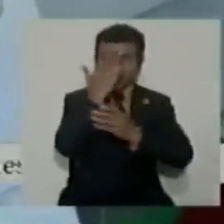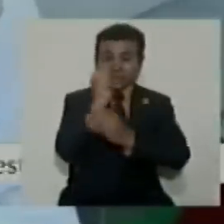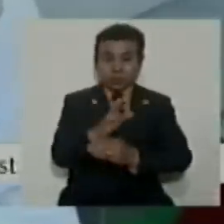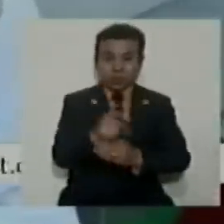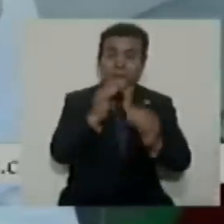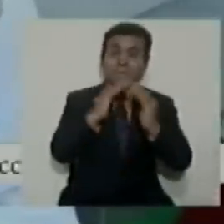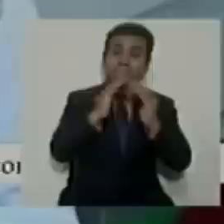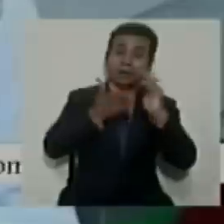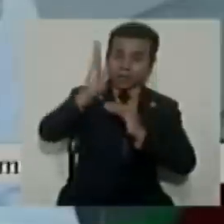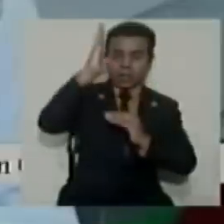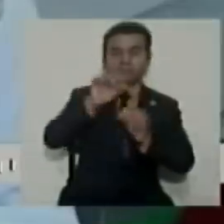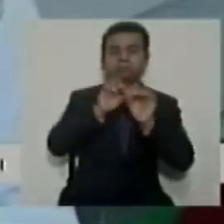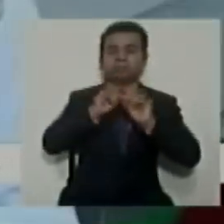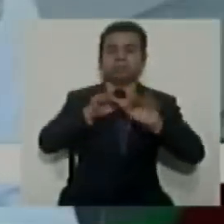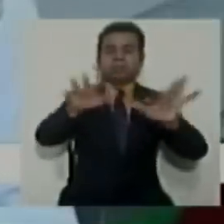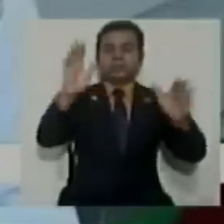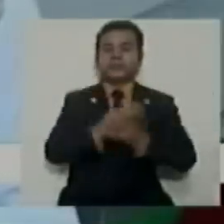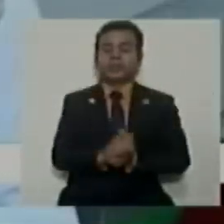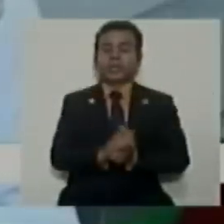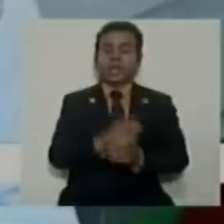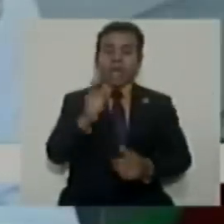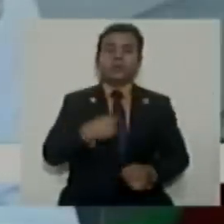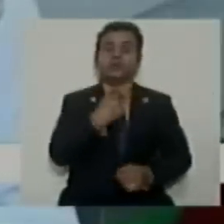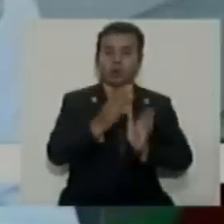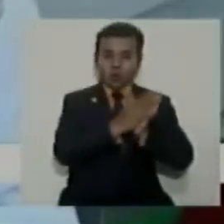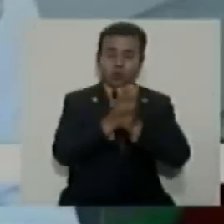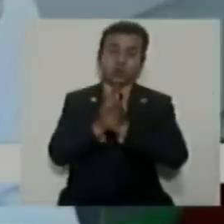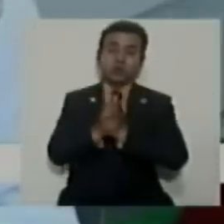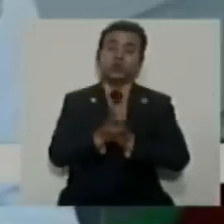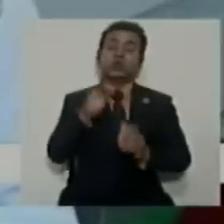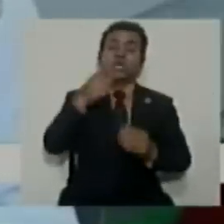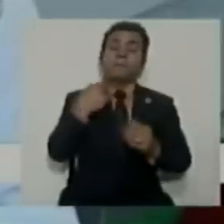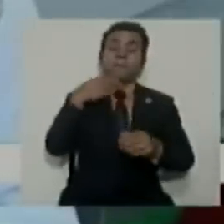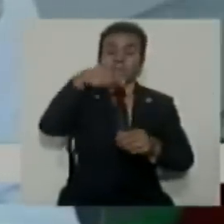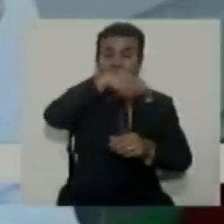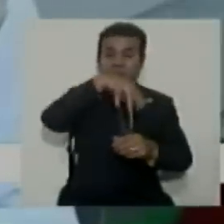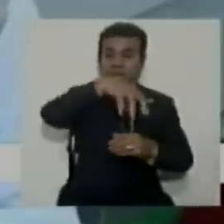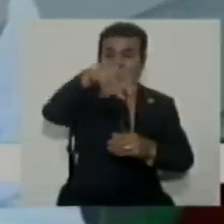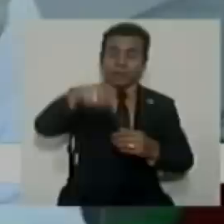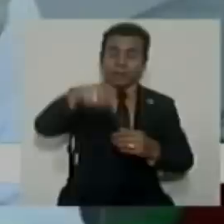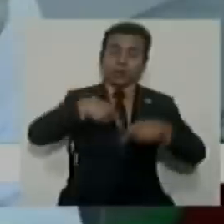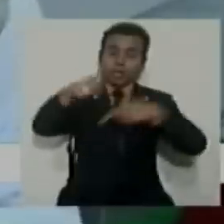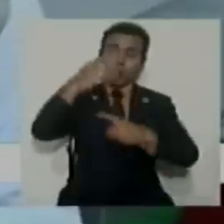আরো ভালো হয়, মজবুত হয়, লোকে মেনে চলে, তাহলে পরে করোনা ভাইরাস আর ছড়াতে পারবে না।